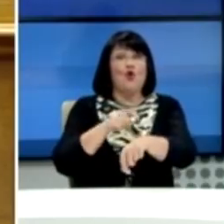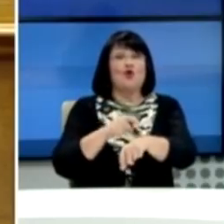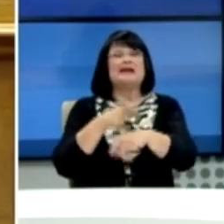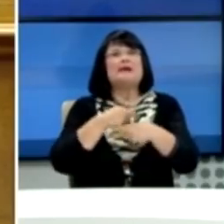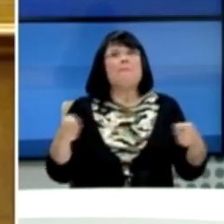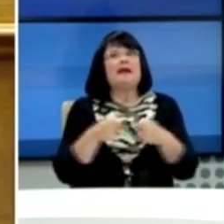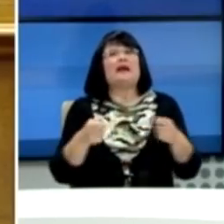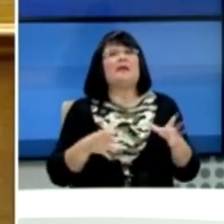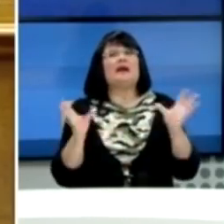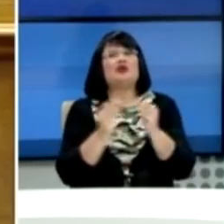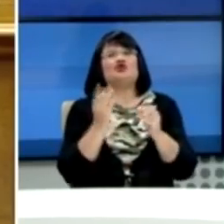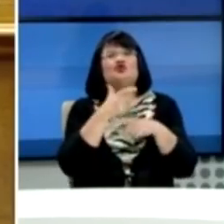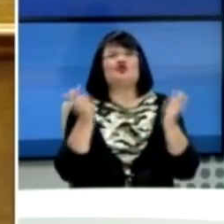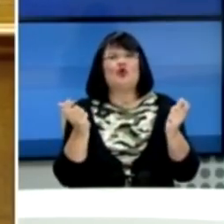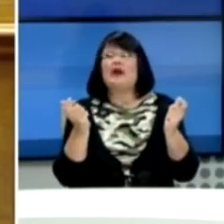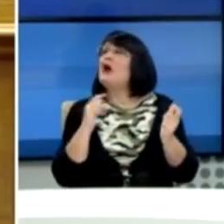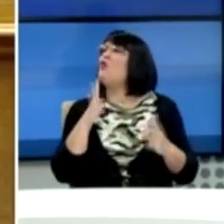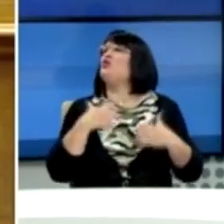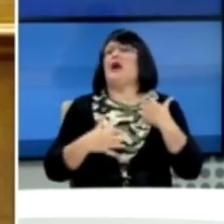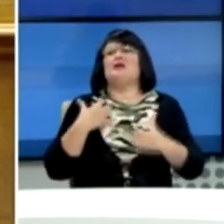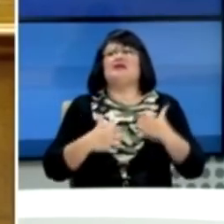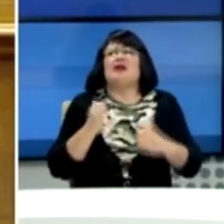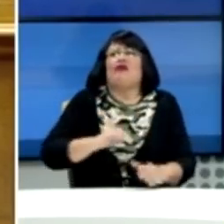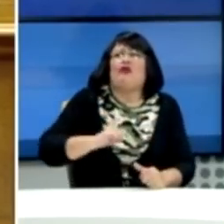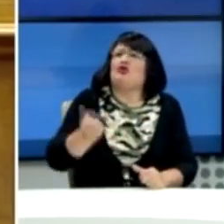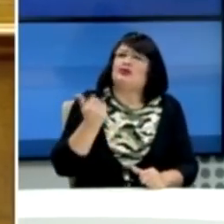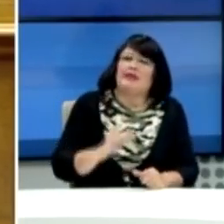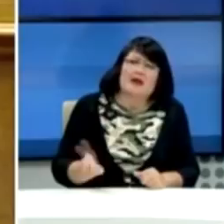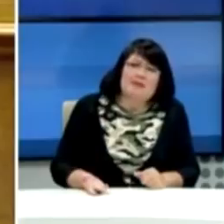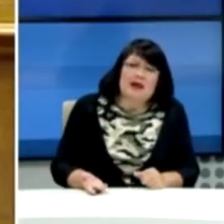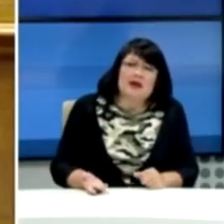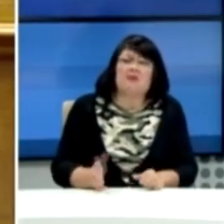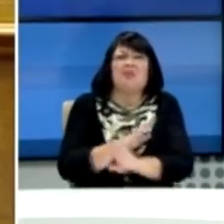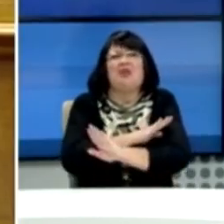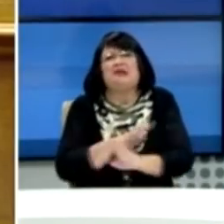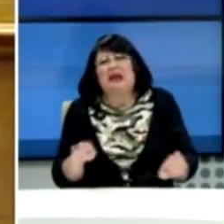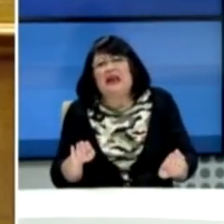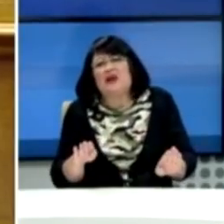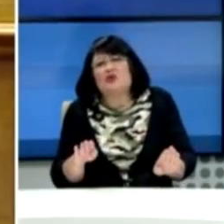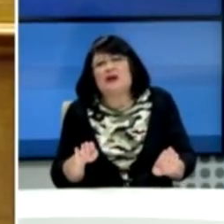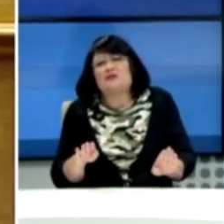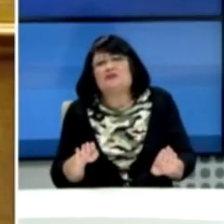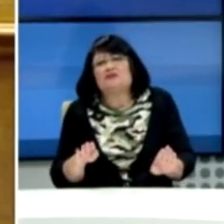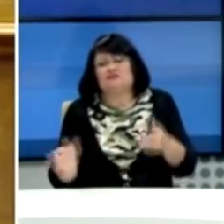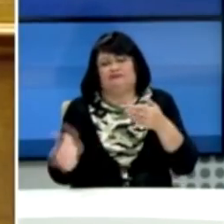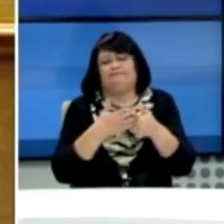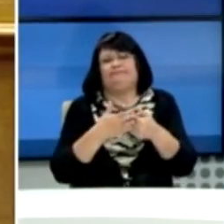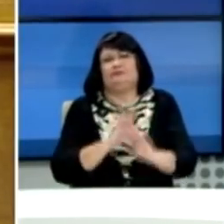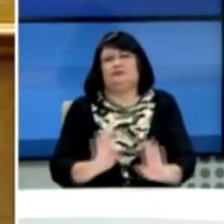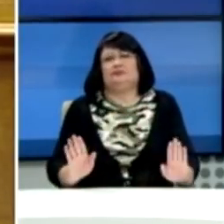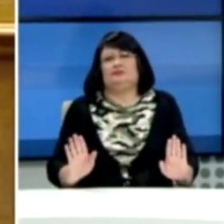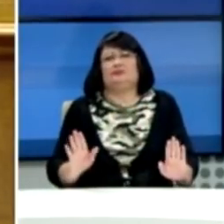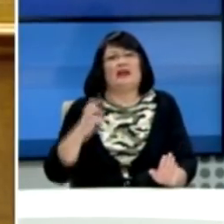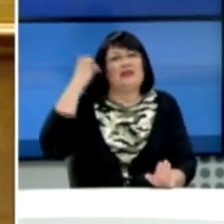στα σχολεία, ούτε μεγάλη ανησυχία και φόβος υπήρχε, αλλά θα κλείνατε και την πόρτα σε διάφορες